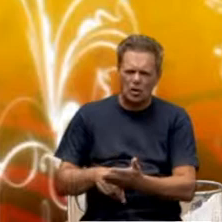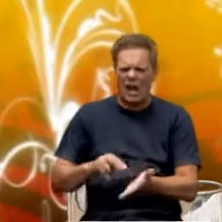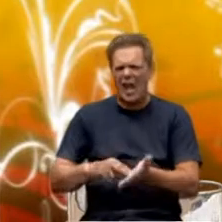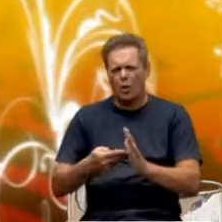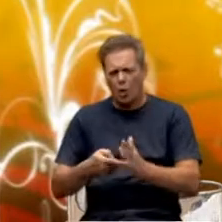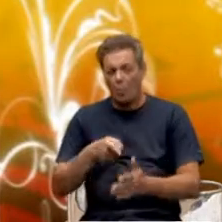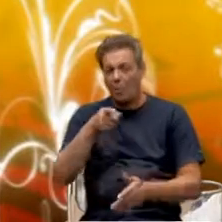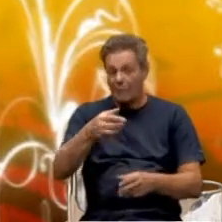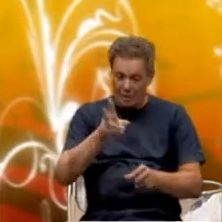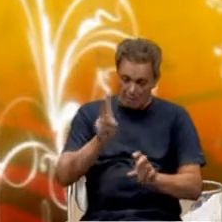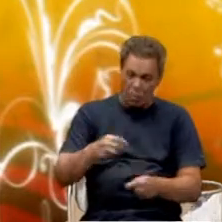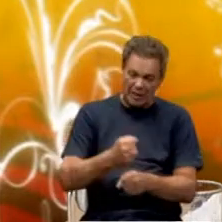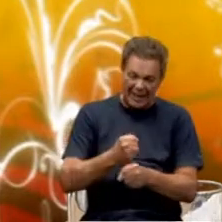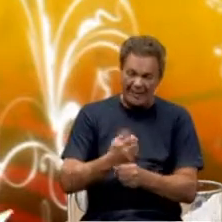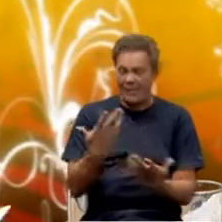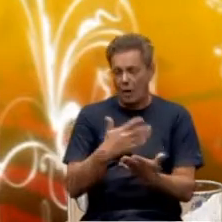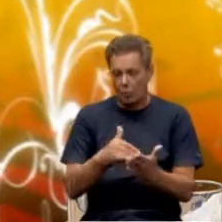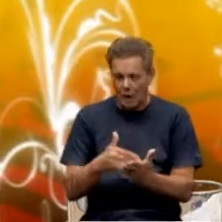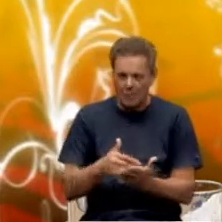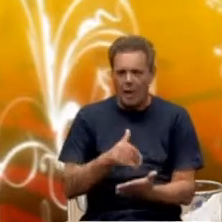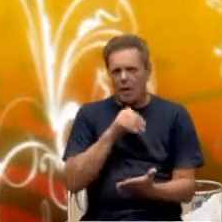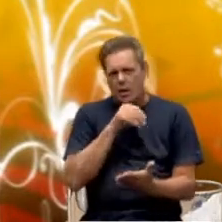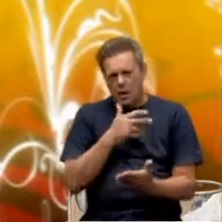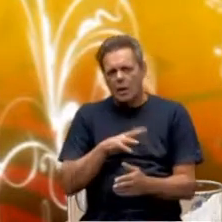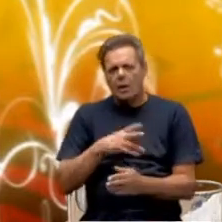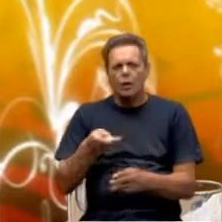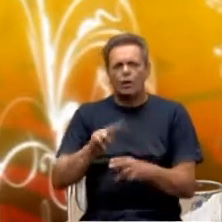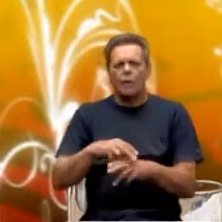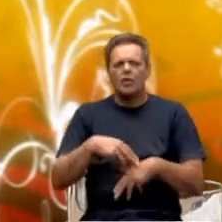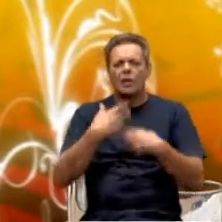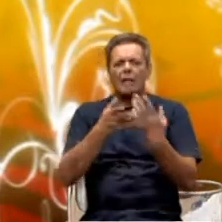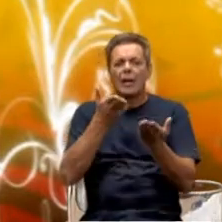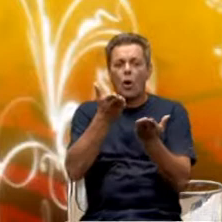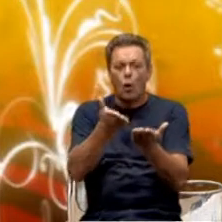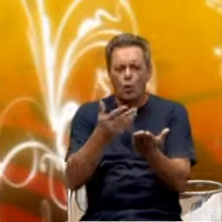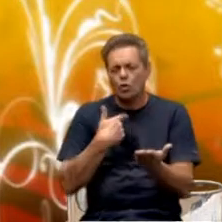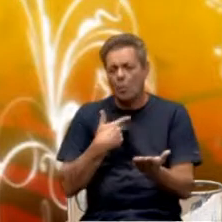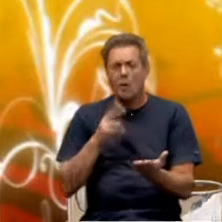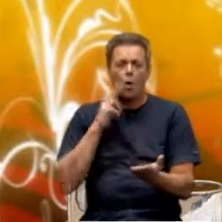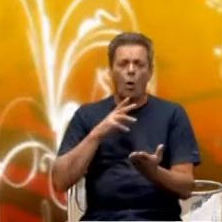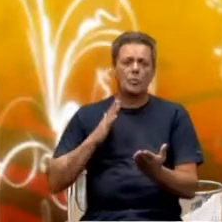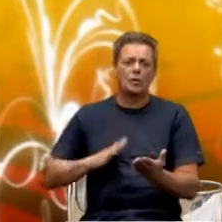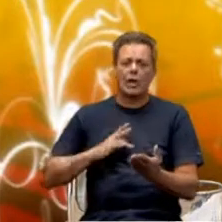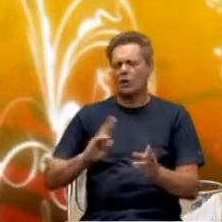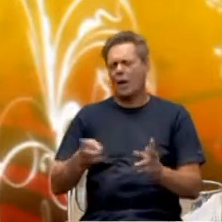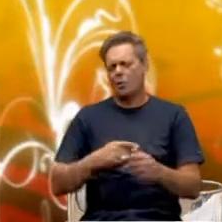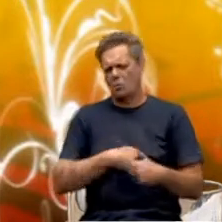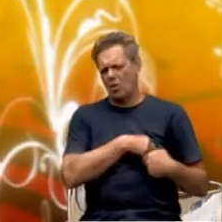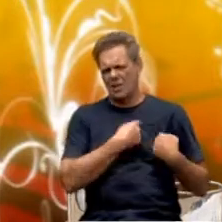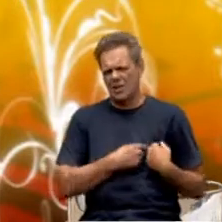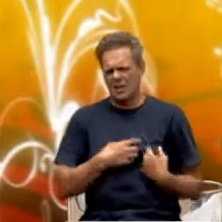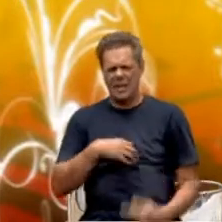vi funkcionirali onako kako treba i što više davali ono što mi, obični građani, nemamo. Srce, snagu, dušu